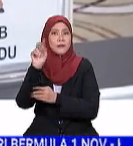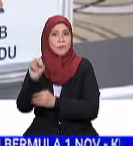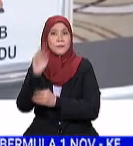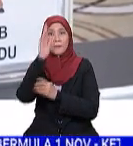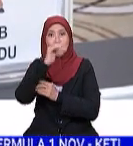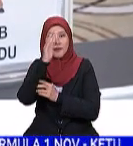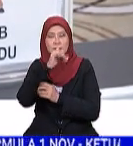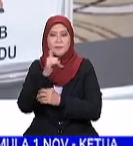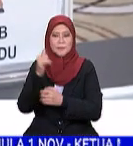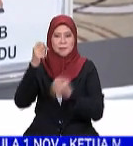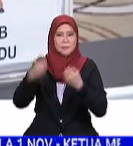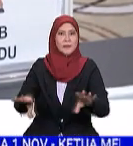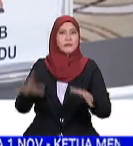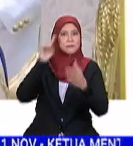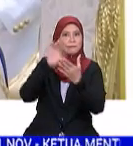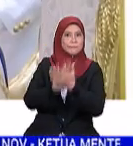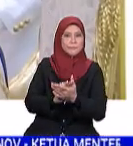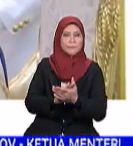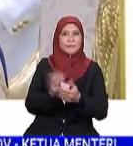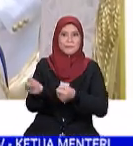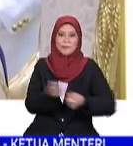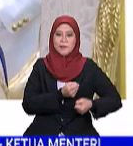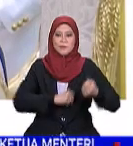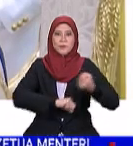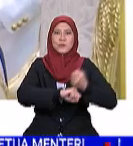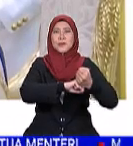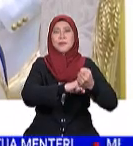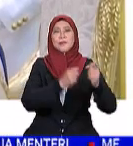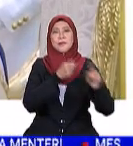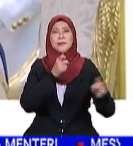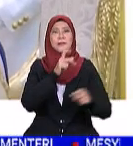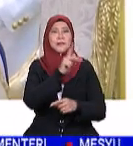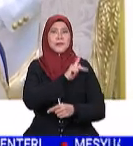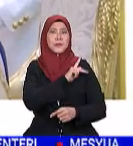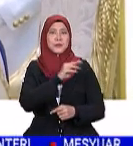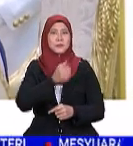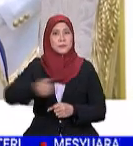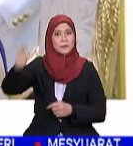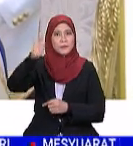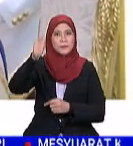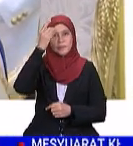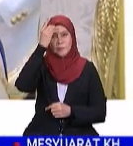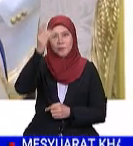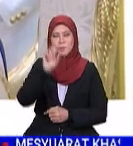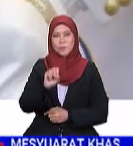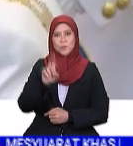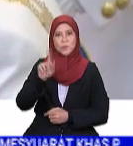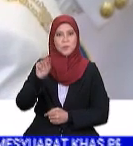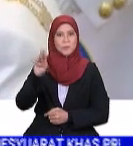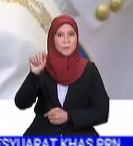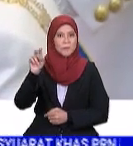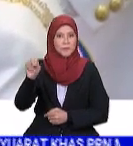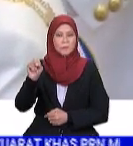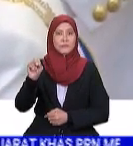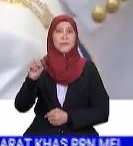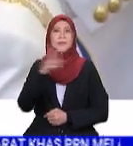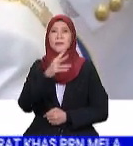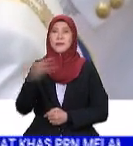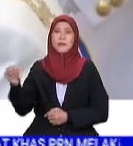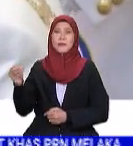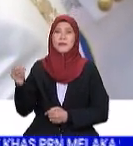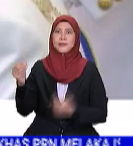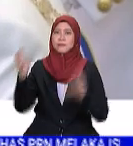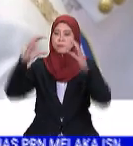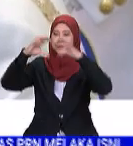mengumumkan hilang kepercayaan dan menarik sokongan terhadap kepimpinan Ketua Menteri Datuk Seri Sulaiman Mat Ali sekaligus membawa